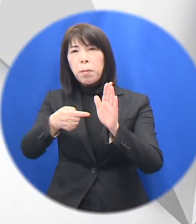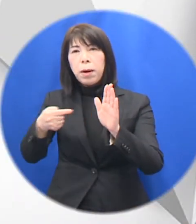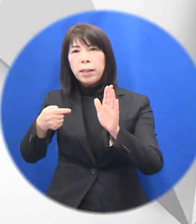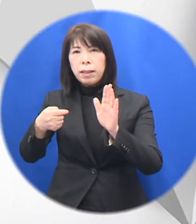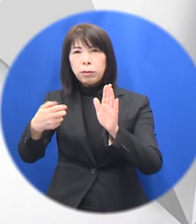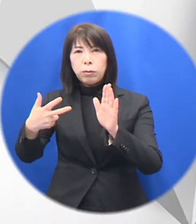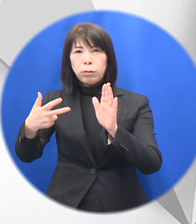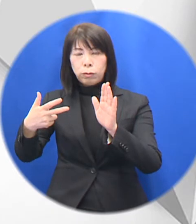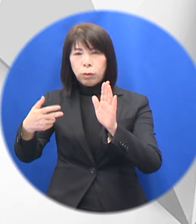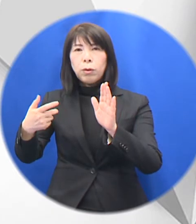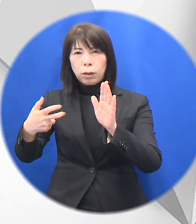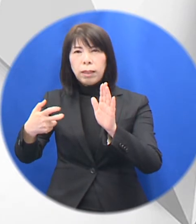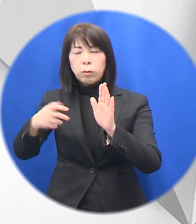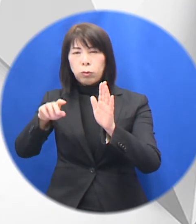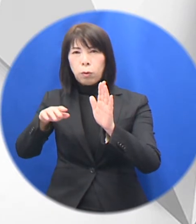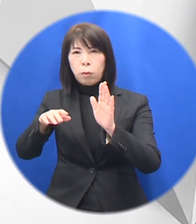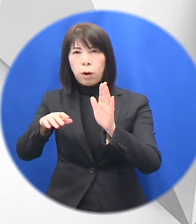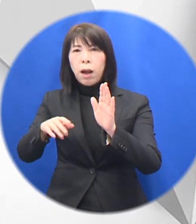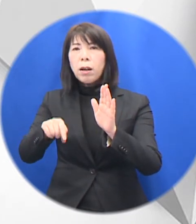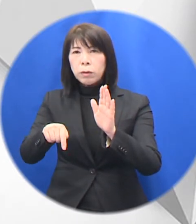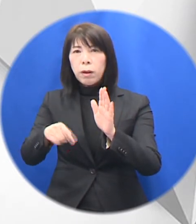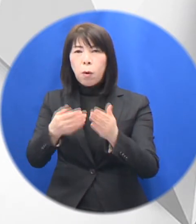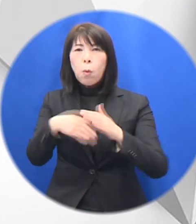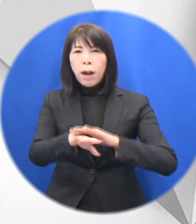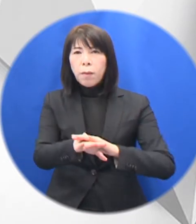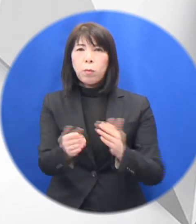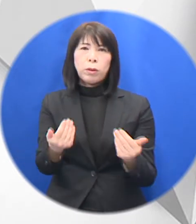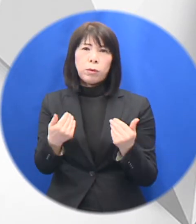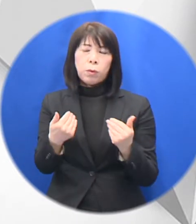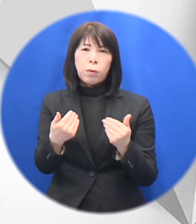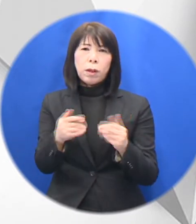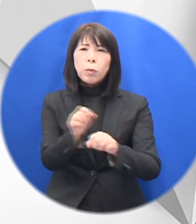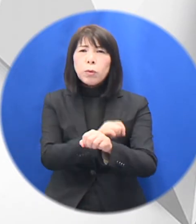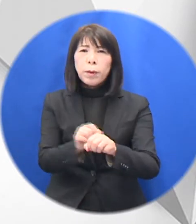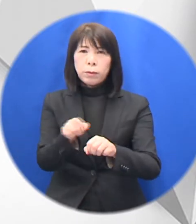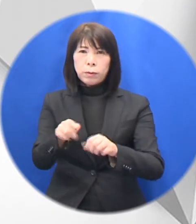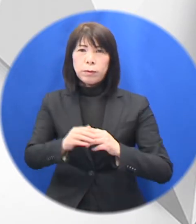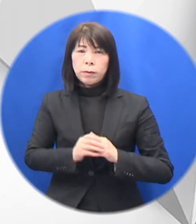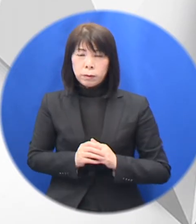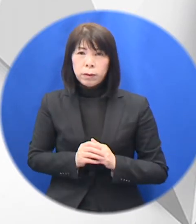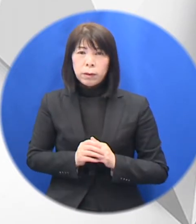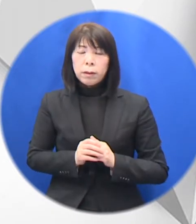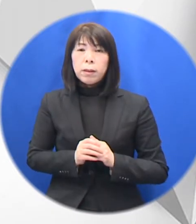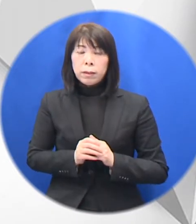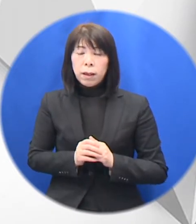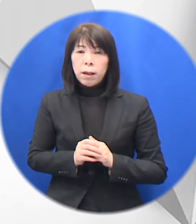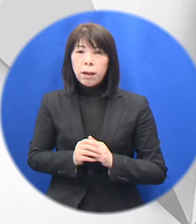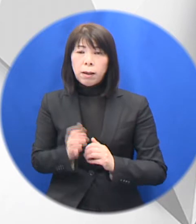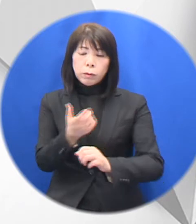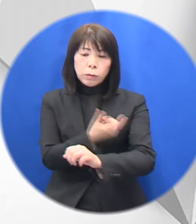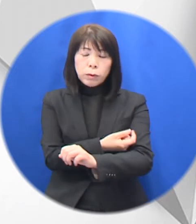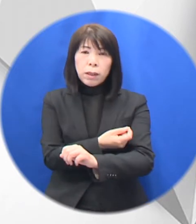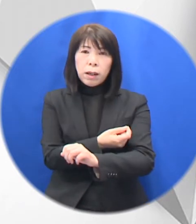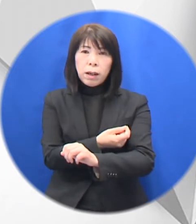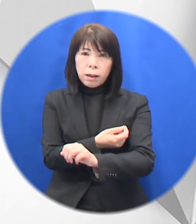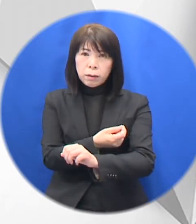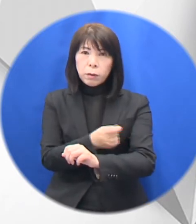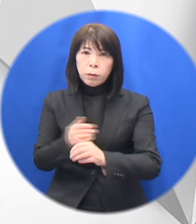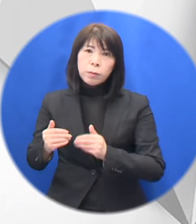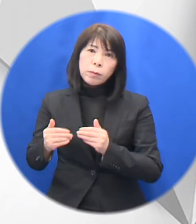しちゃいけないだとか、そういう特殊なですね、ワクチンだったり、でさらにはそれを受けていただくための体制を